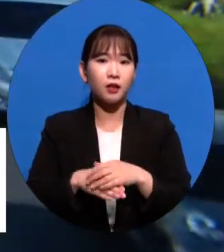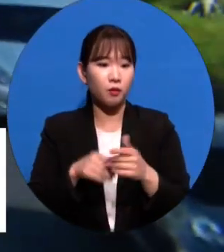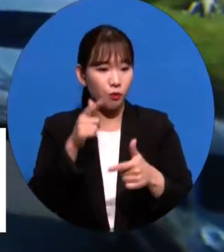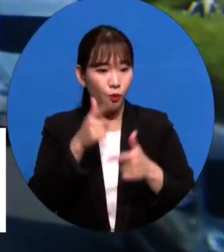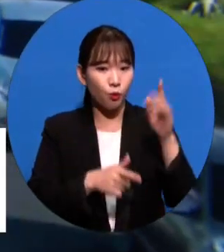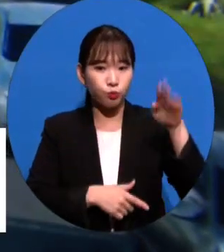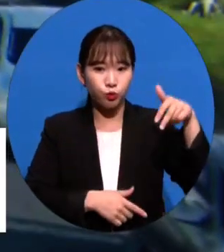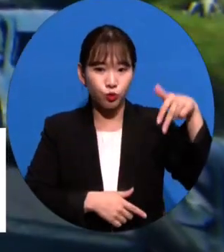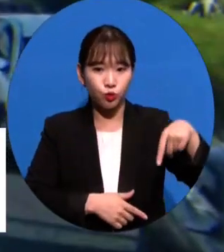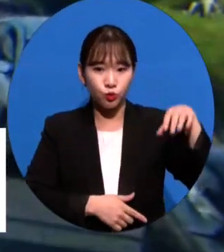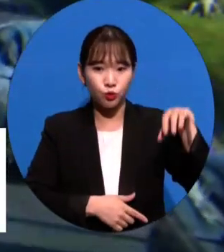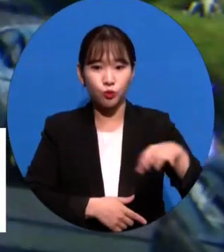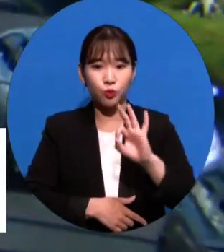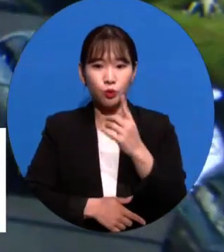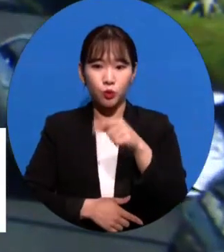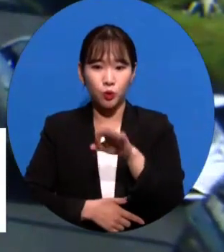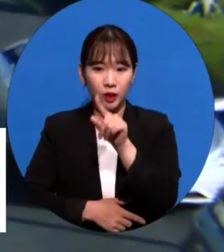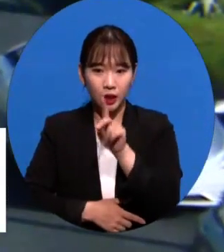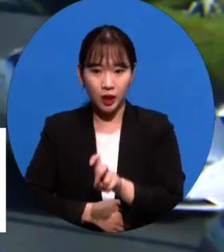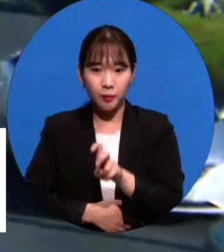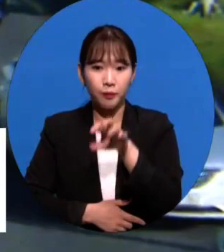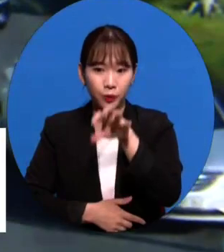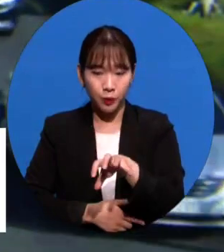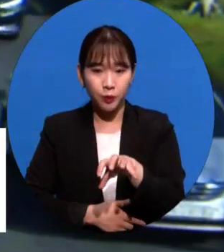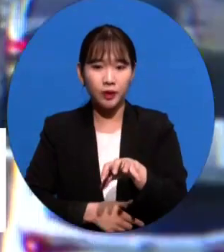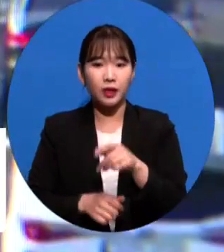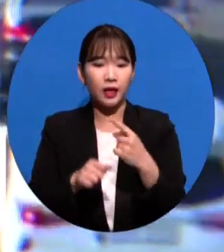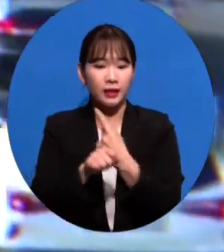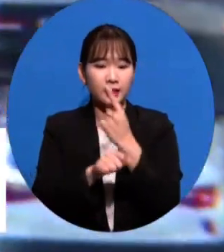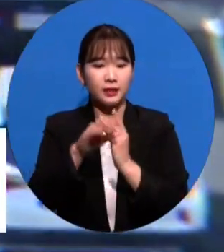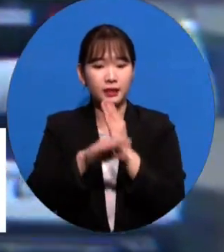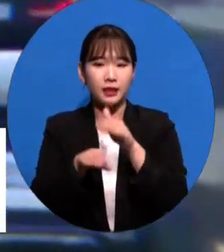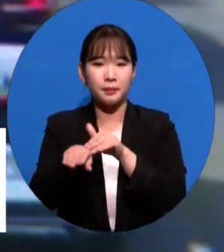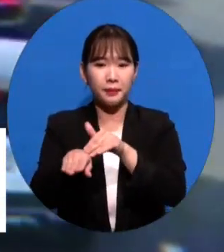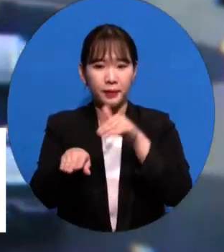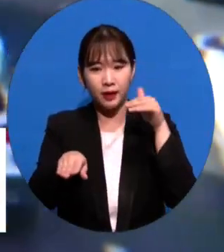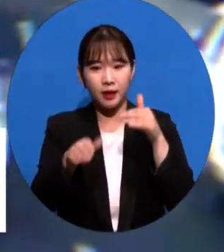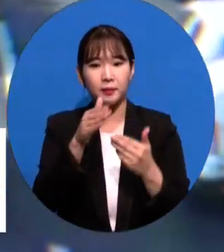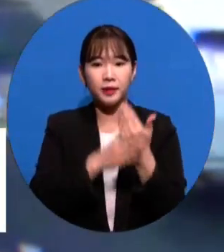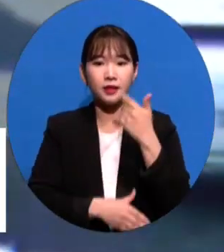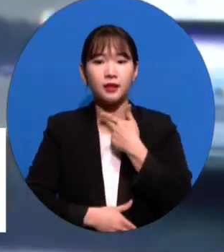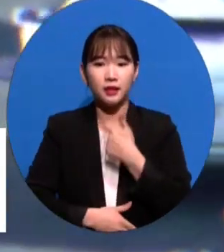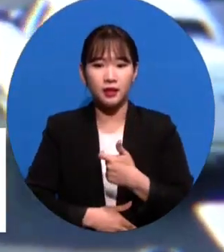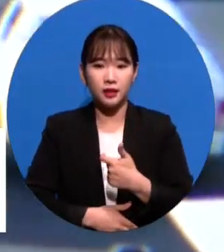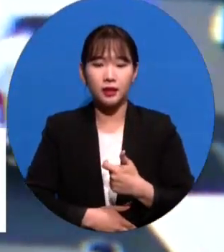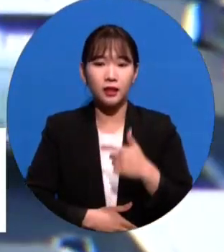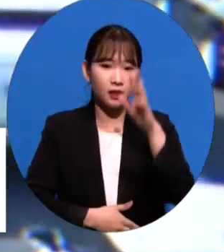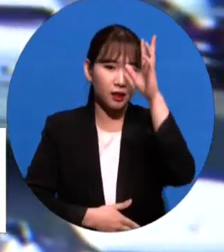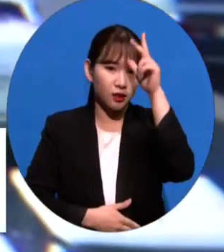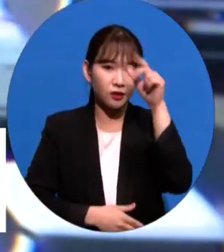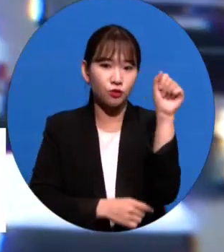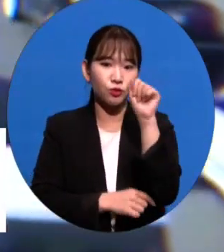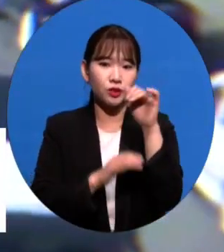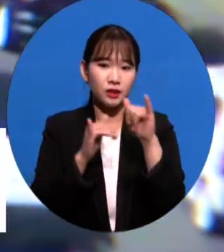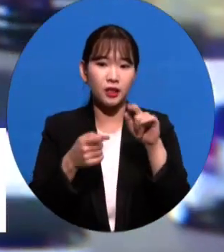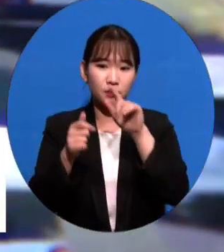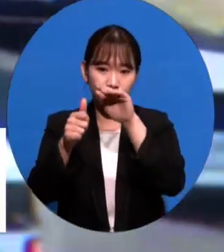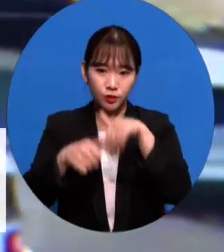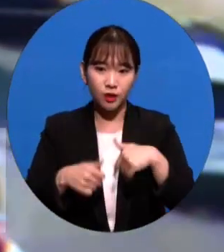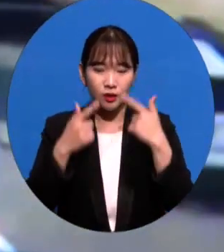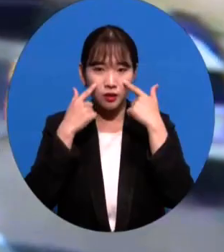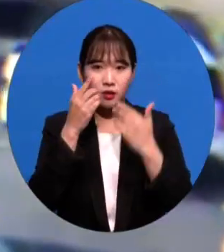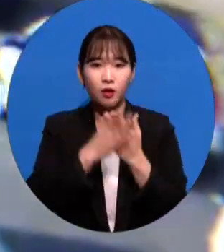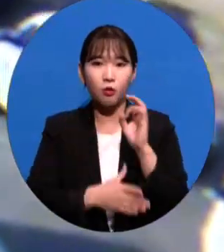목포 부주동과 오감동 일대에서 1시간 넘게 교통정체가 빚어졌습니다. 경찰은 운전자 등을 상대로